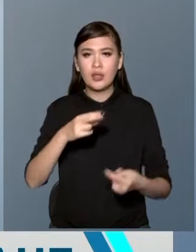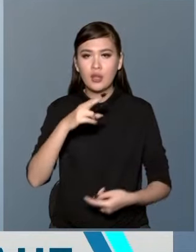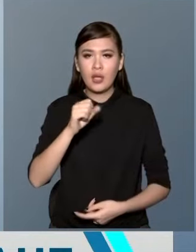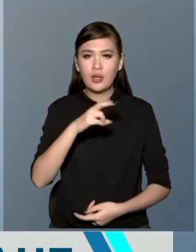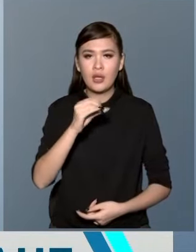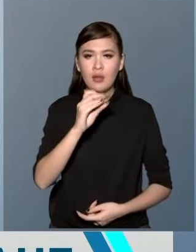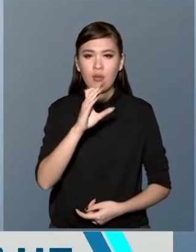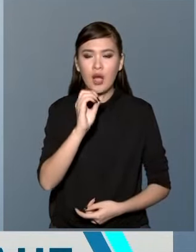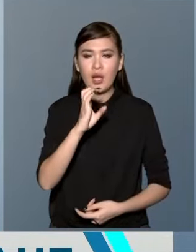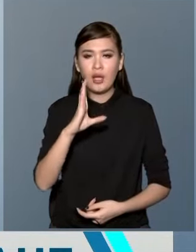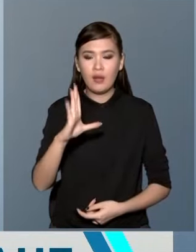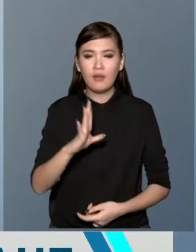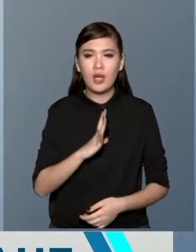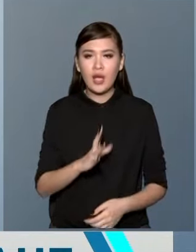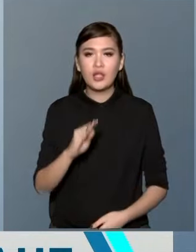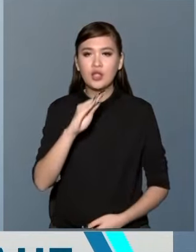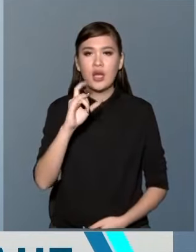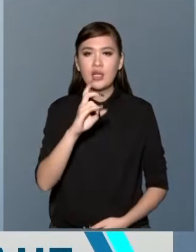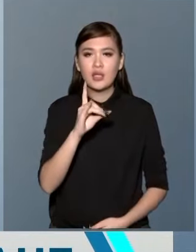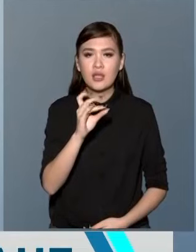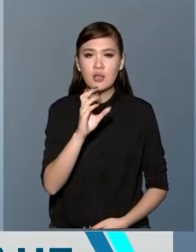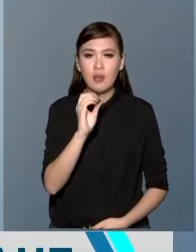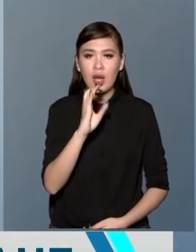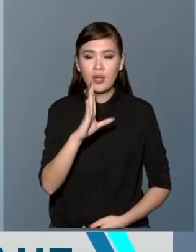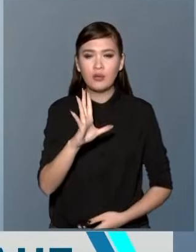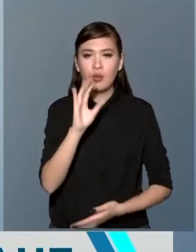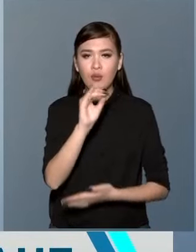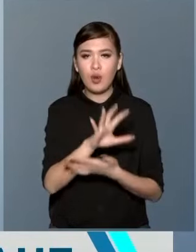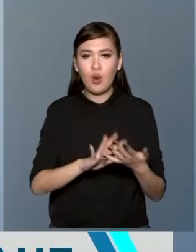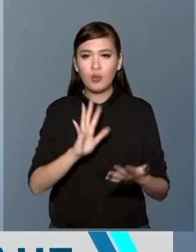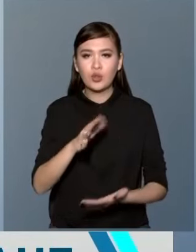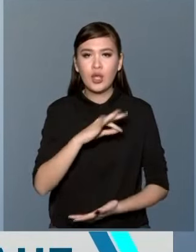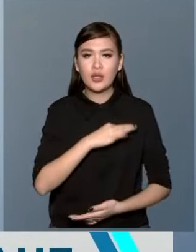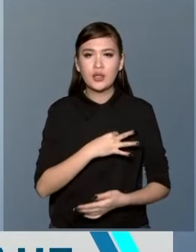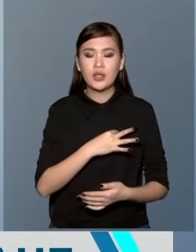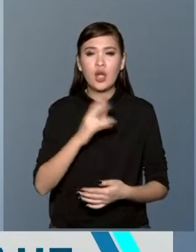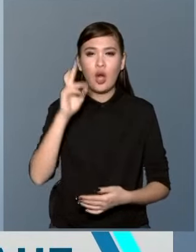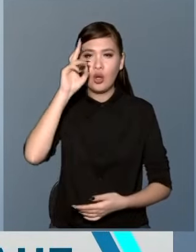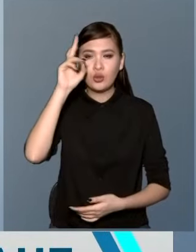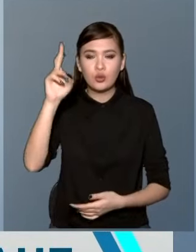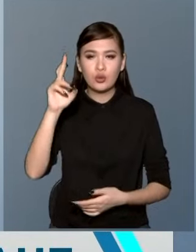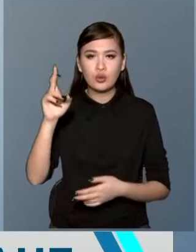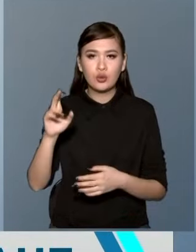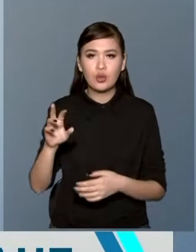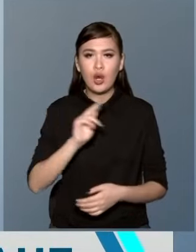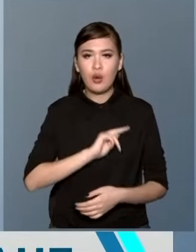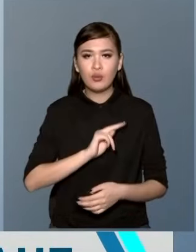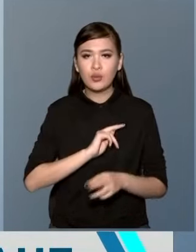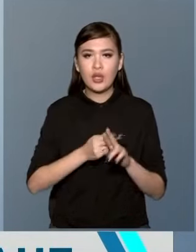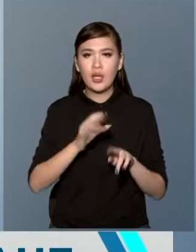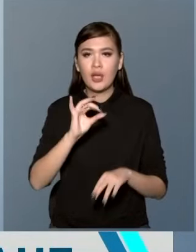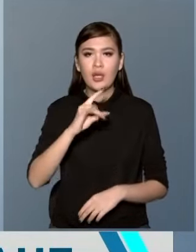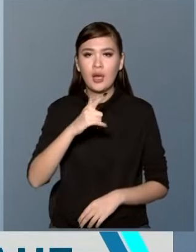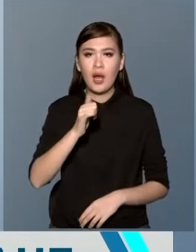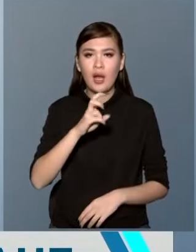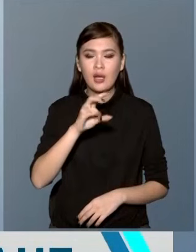Айбек Дадибаев. Дархан Жазыкбаев продолжит руководить агентством по делам государственной службы. Асет